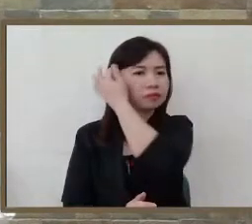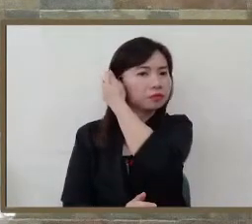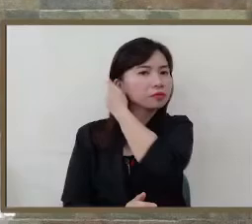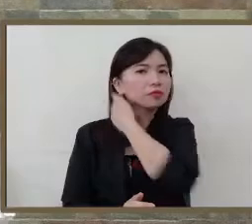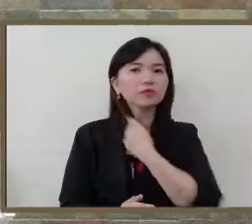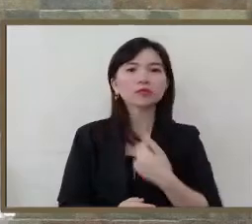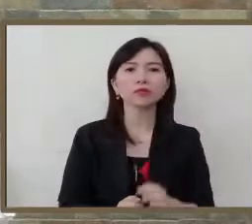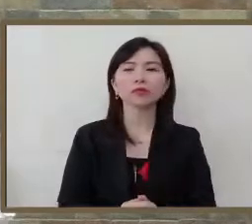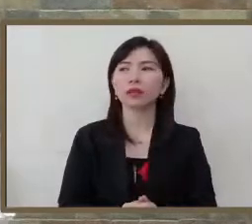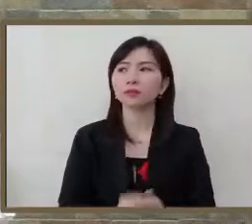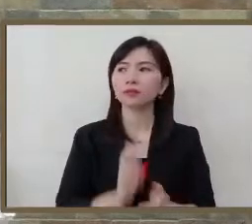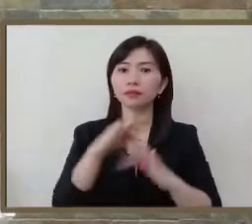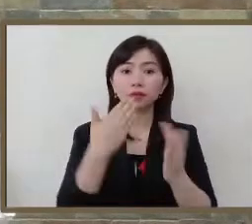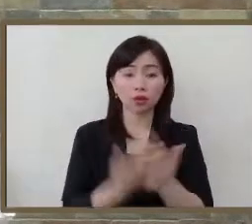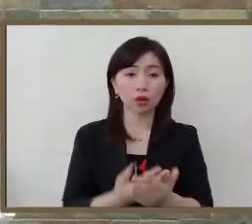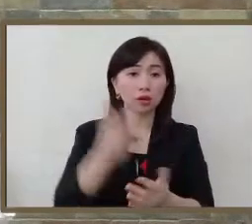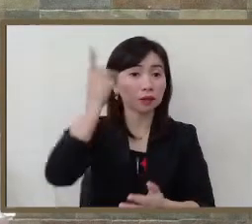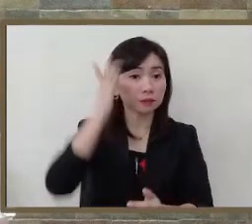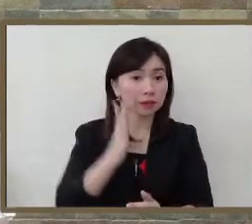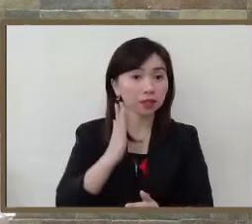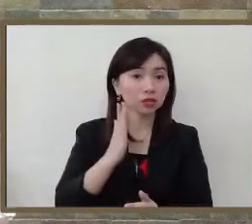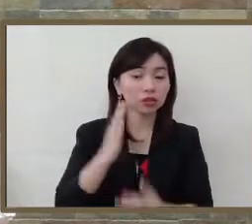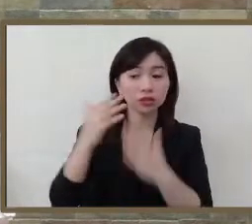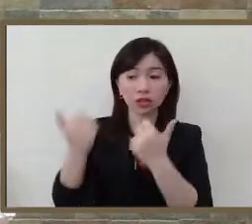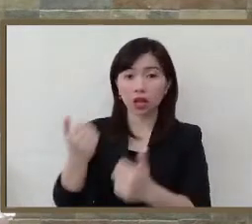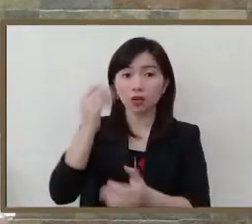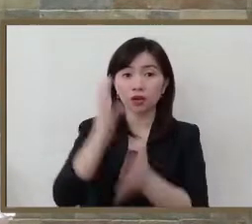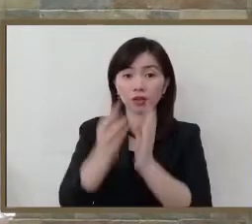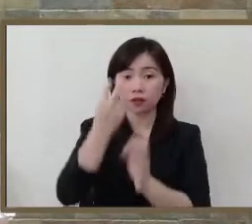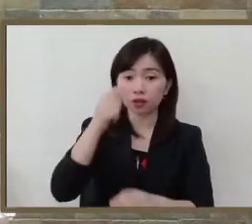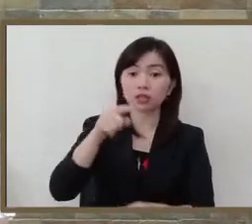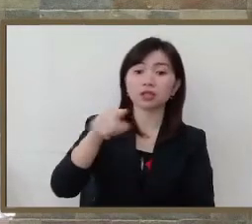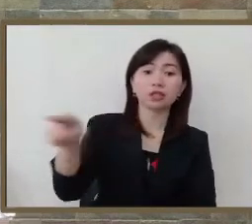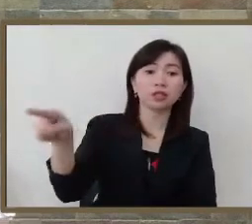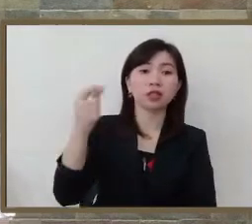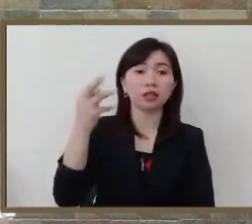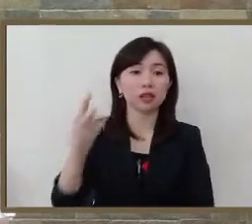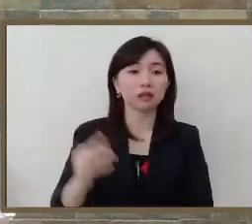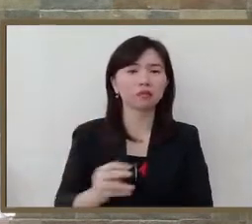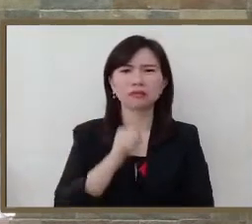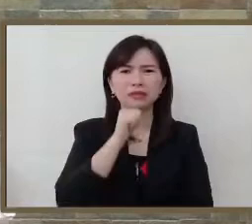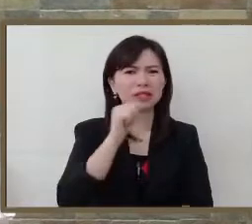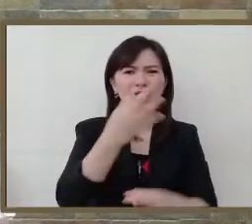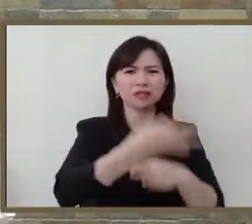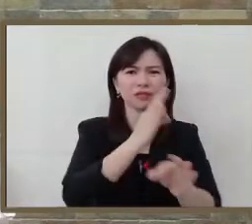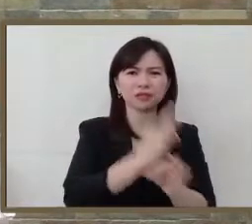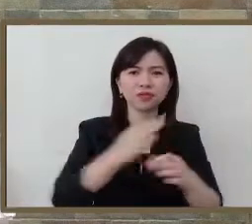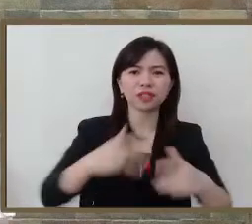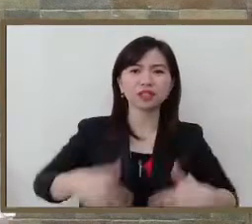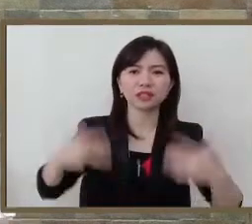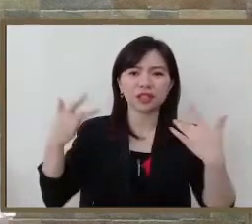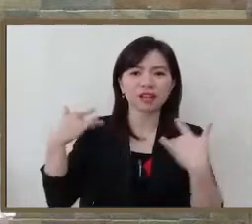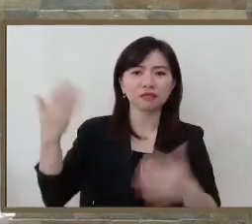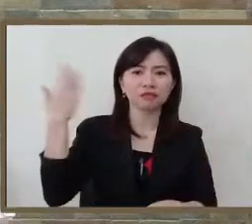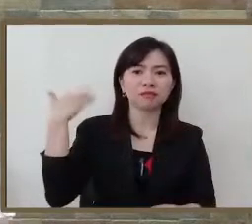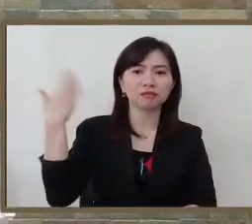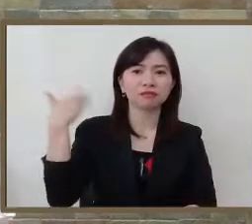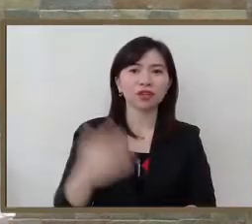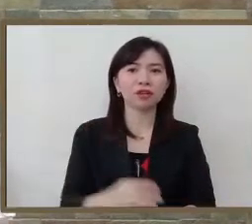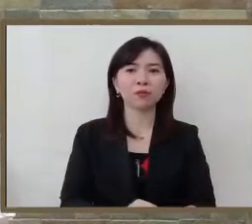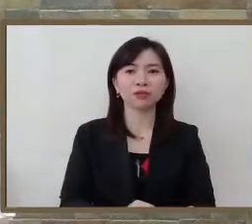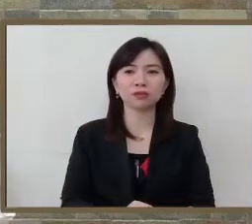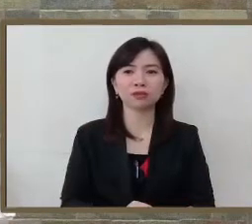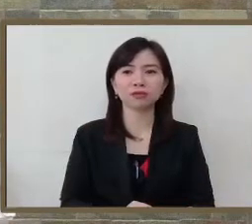naging ganyan. How I wish you can hear the testimony of Pastor Bernard. Taga-Bato po ng sasakyan ng simbahan